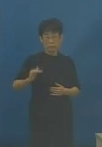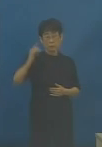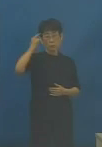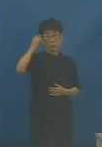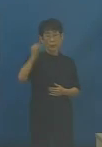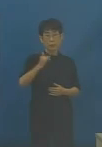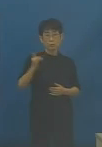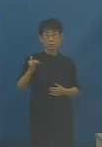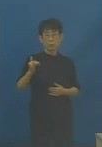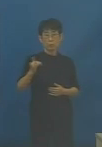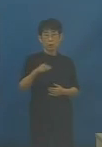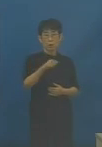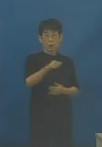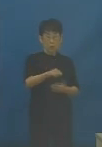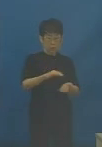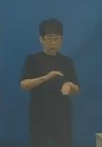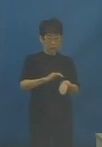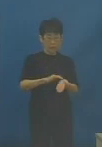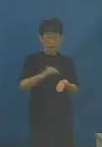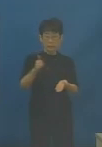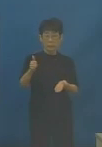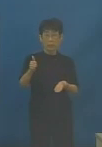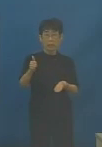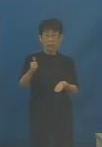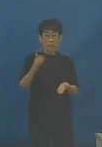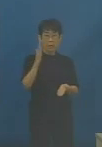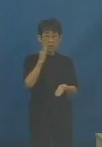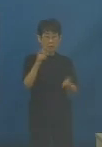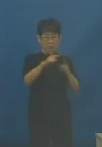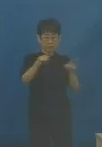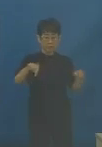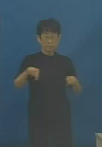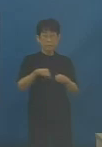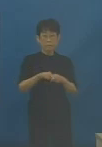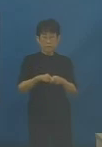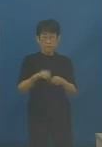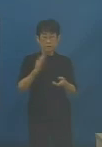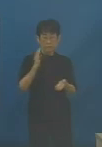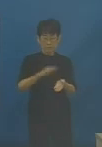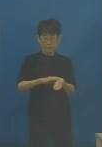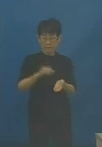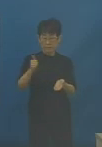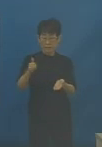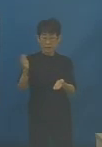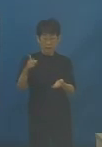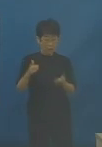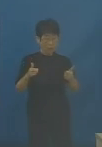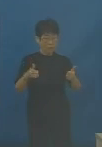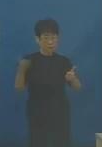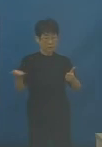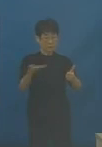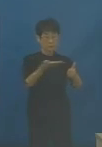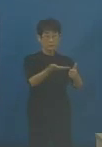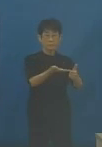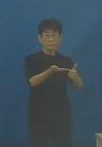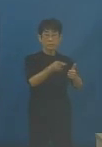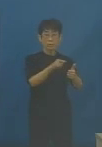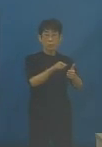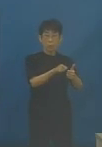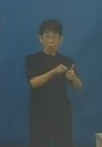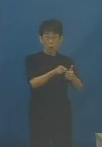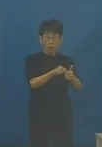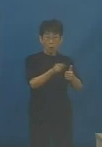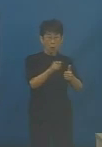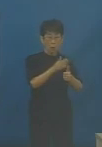れはお医者さんの方でペーパーが渡されます。でそのペーパーの中に実はこの、陽性者コンタクト